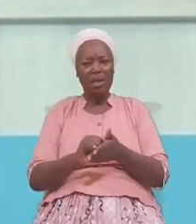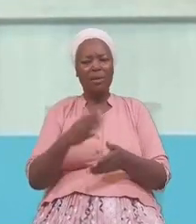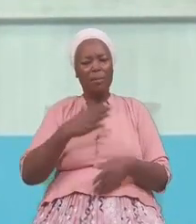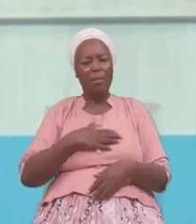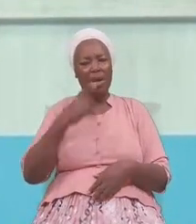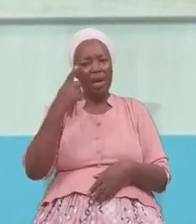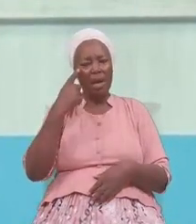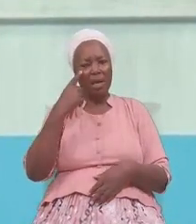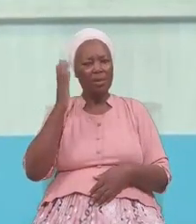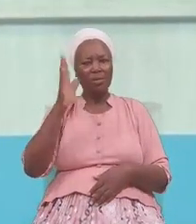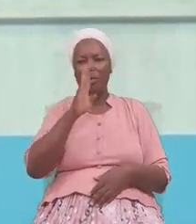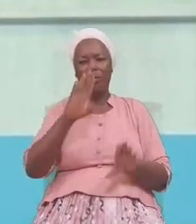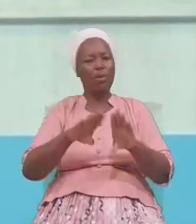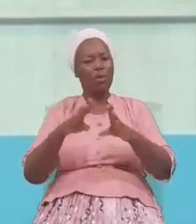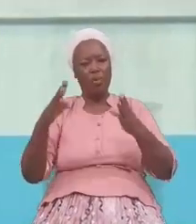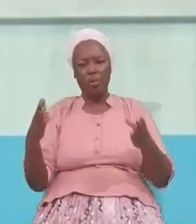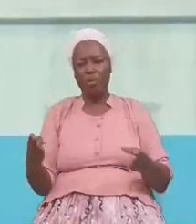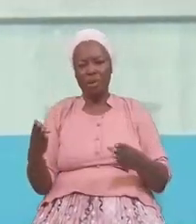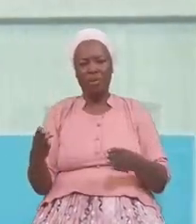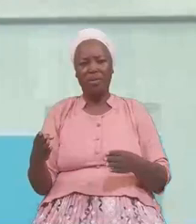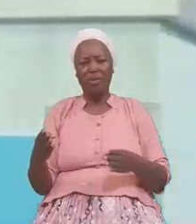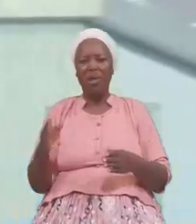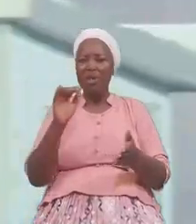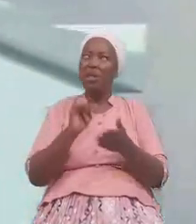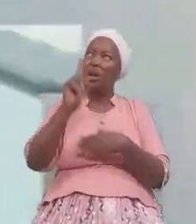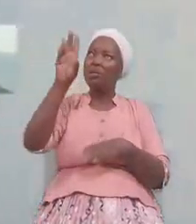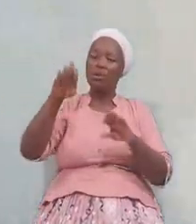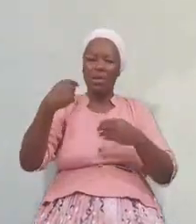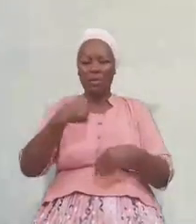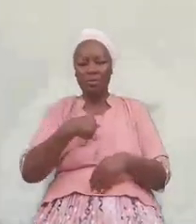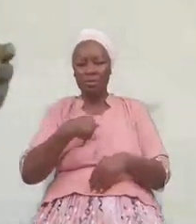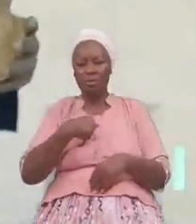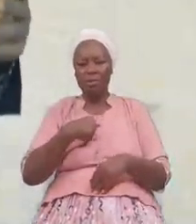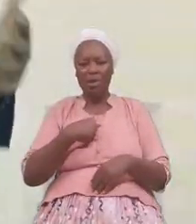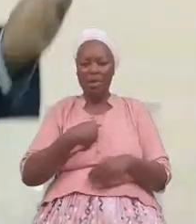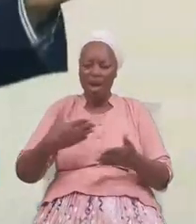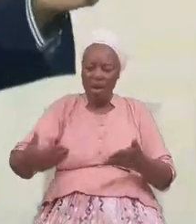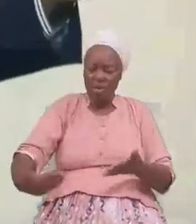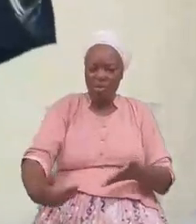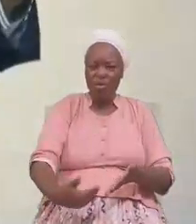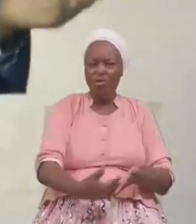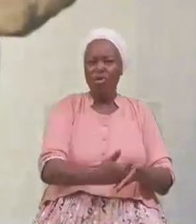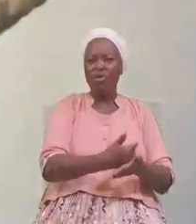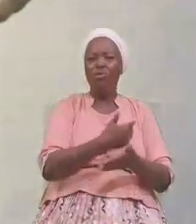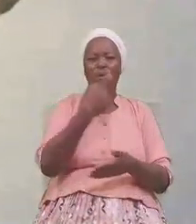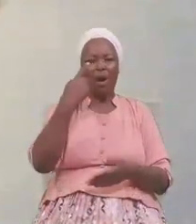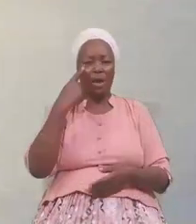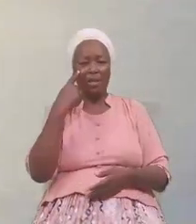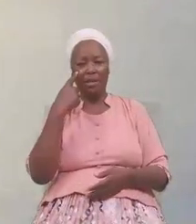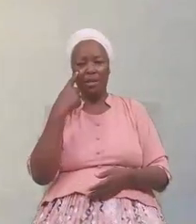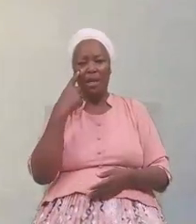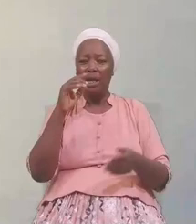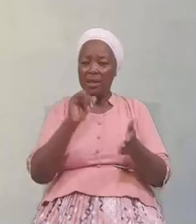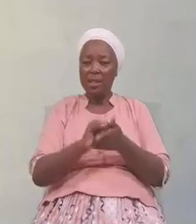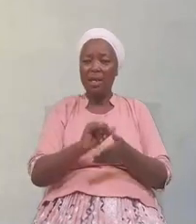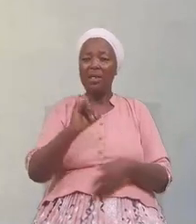s'ouvrent? Que tu me donnes les yeux nouveaux, les yeux neufs, pour que